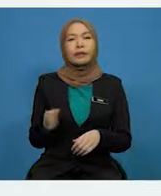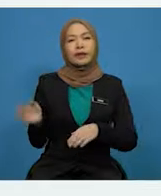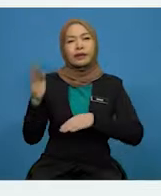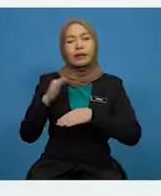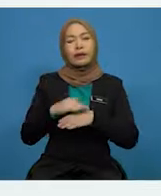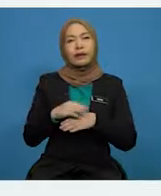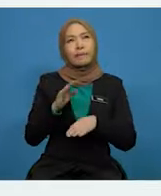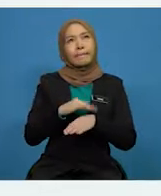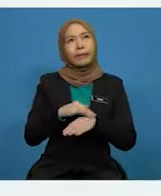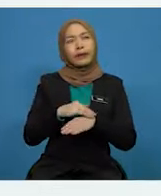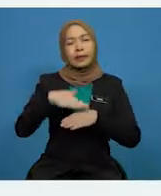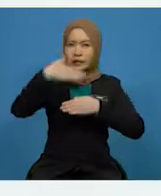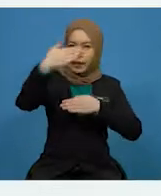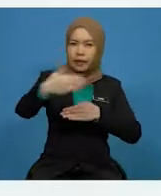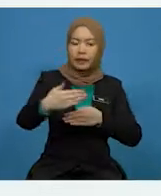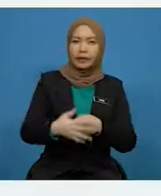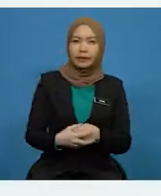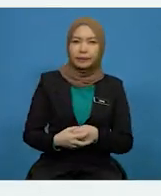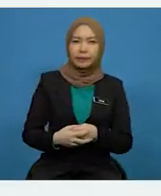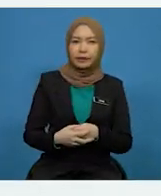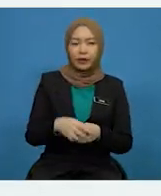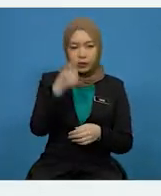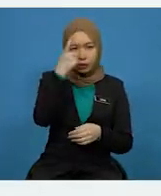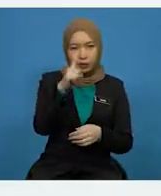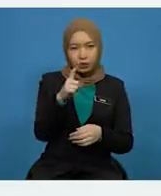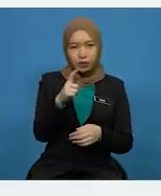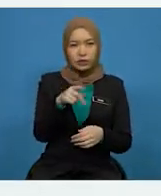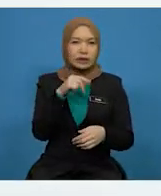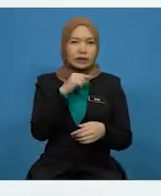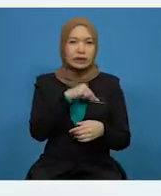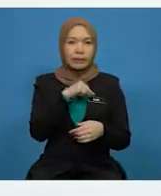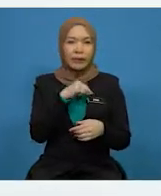bermakna wang diminta untuk tujuan simpanan.